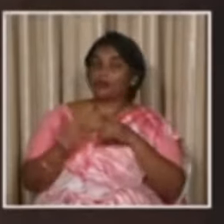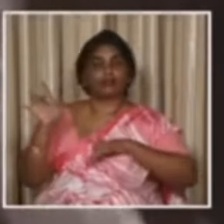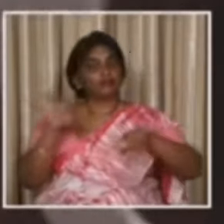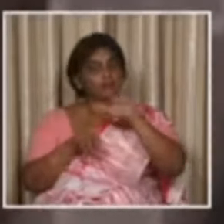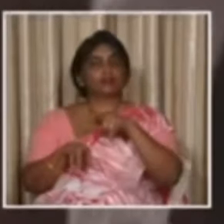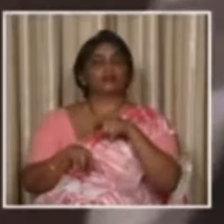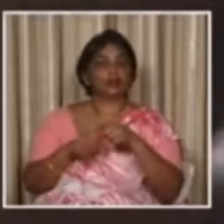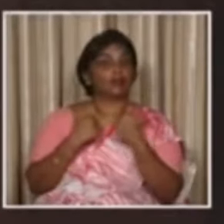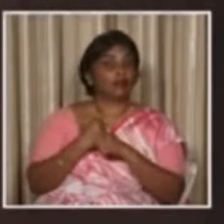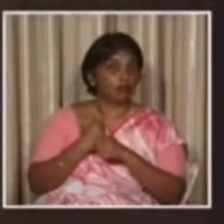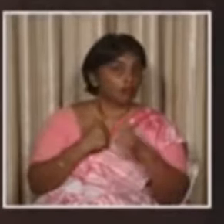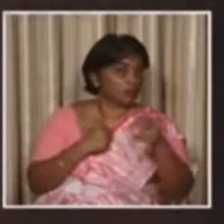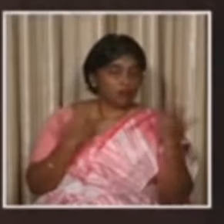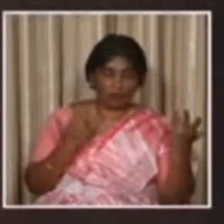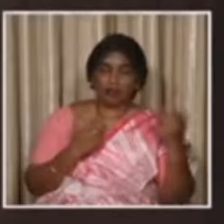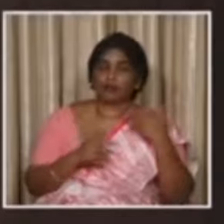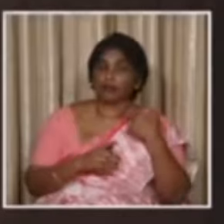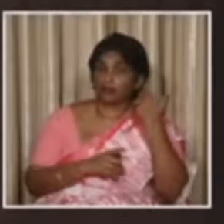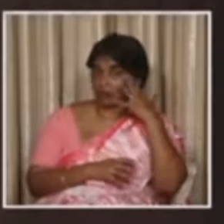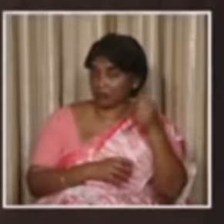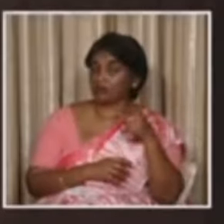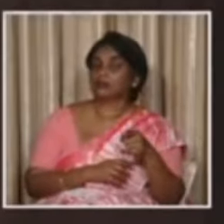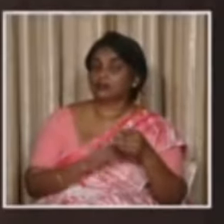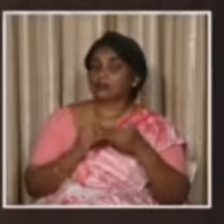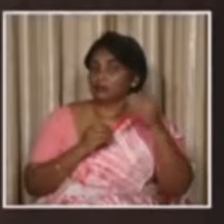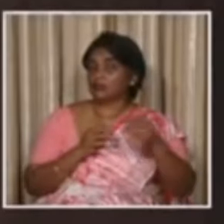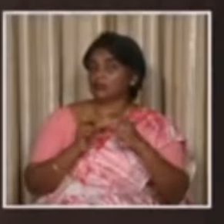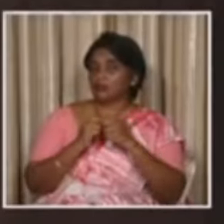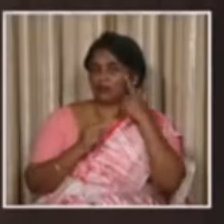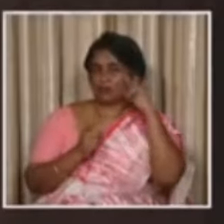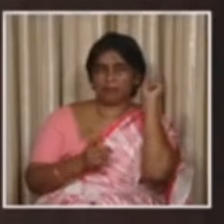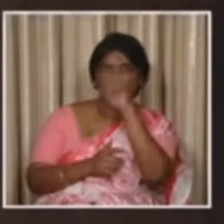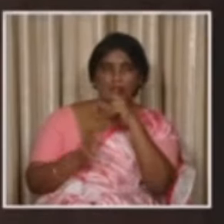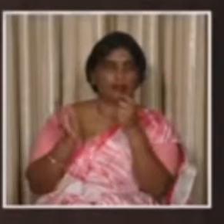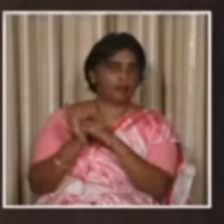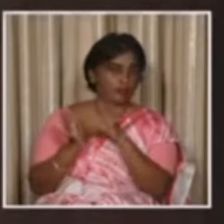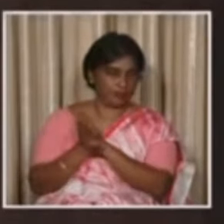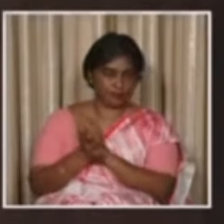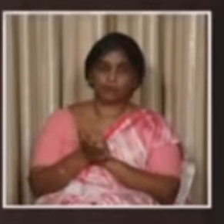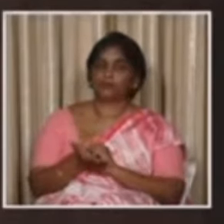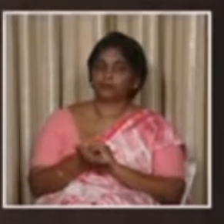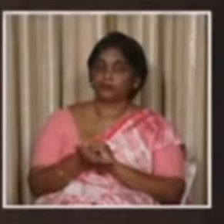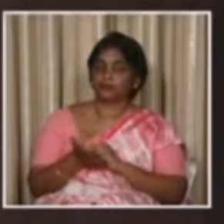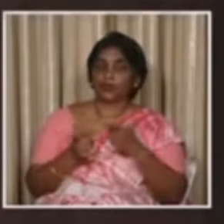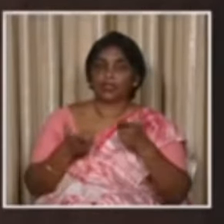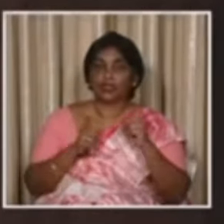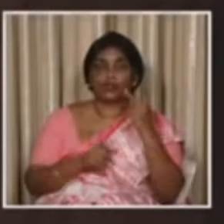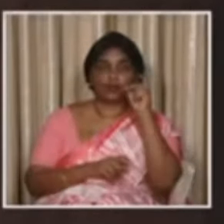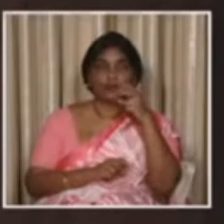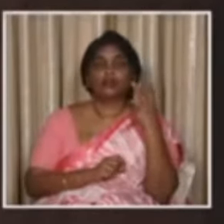විදියක් ලෑස්ති කරගත්තේ නැත්නම් මතක තියා ගන්න මේවා ඉතාම කළු පැල්ලම් විදියට තමයි යන්නේ. ඇවිල්ලා හිටපු යූටියුබර්ස්ලා